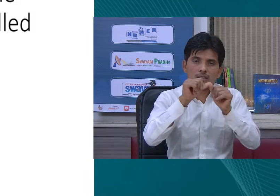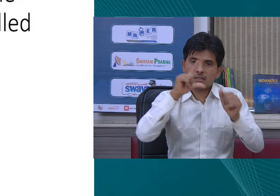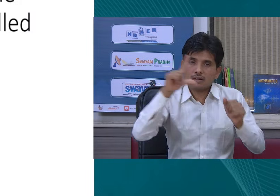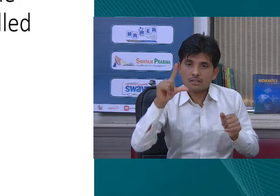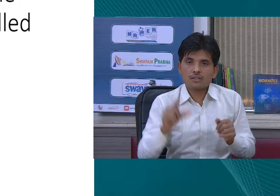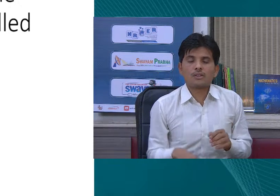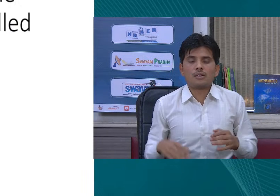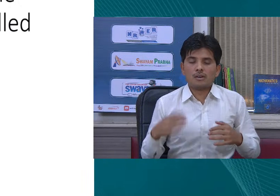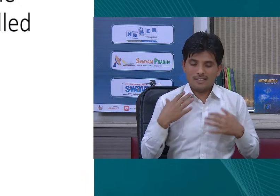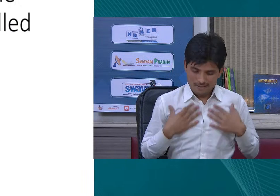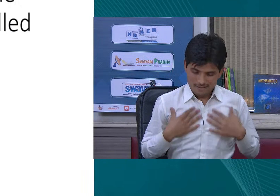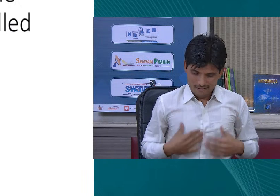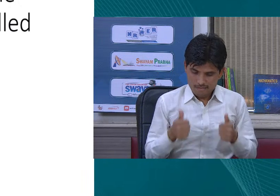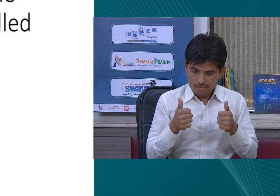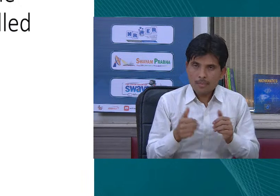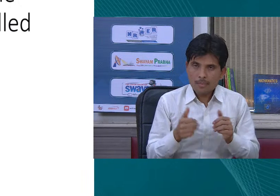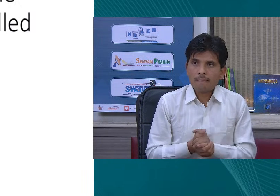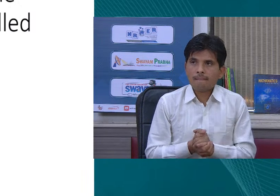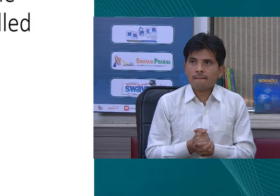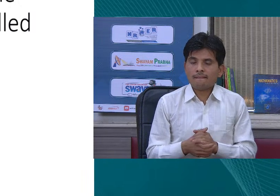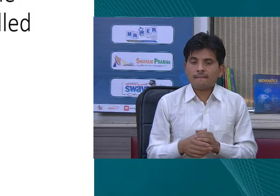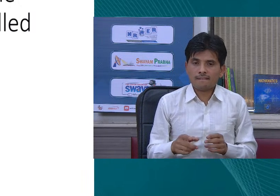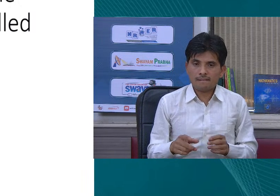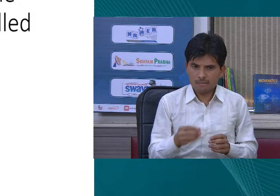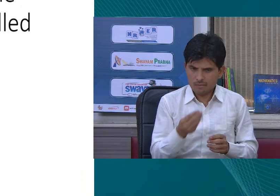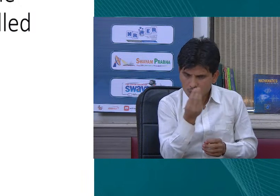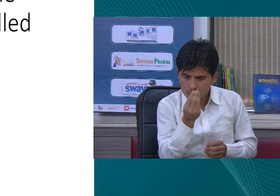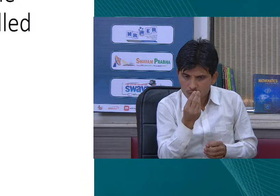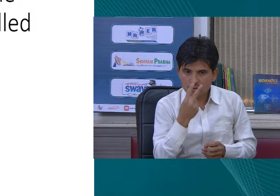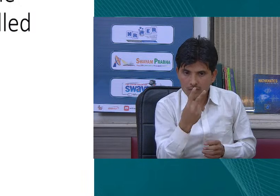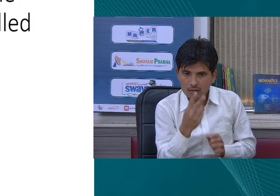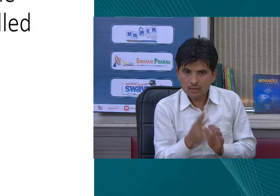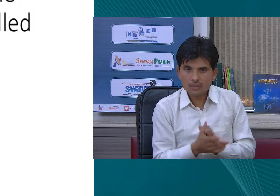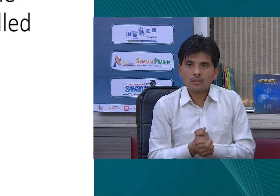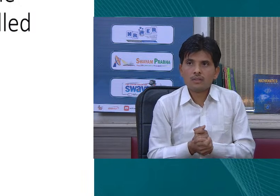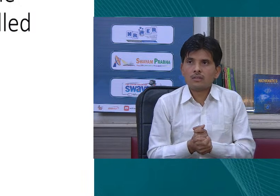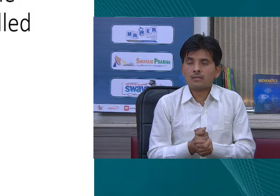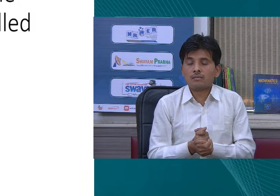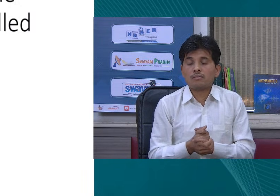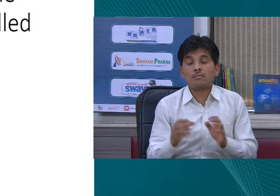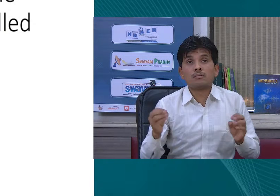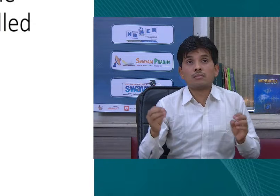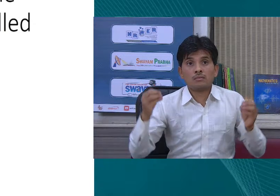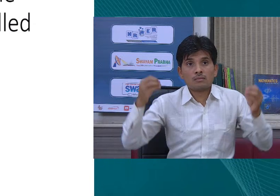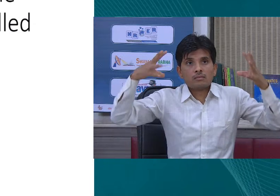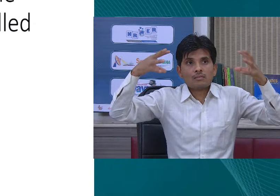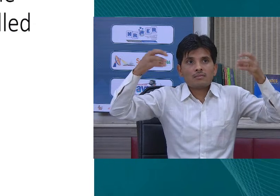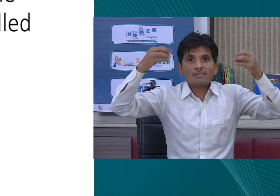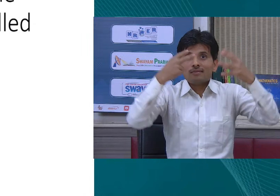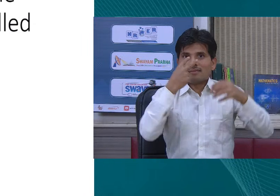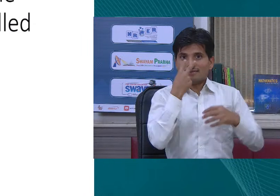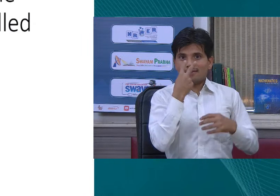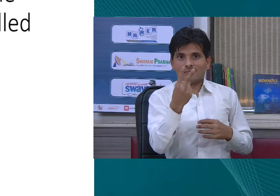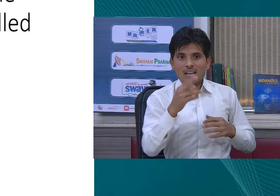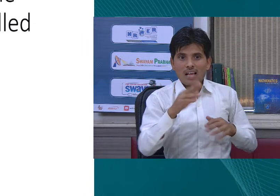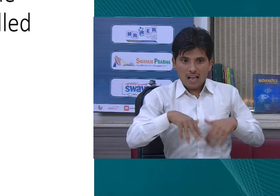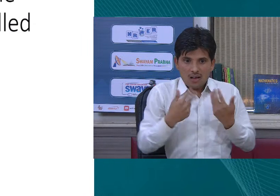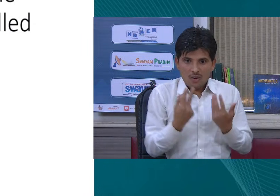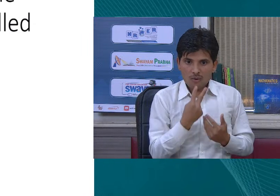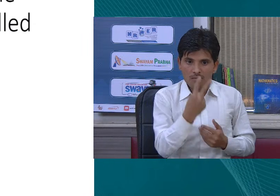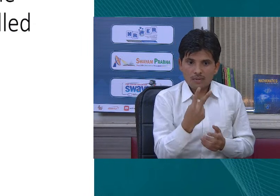light. So they are actually lit up. वो किस तरह से उजाला होते हैं, वो किस तरह से हमें दिखते हैं, कैसे हमें